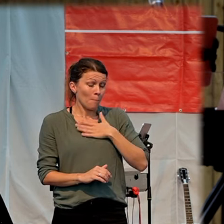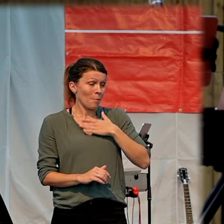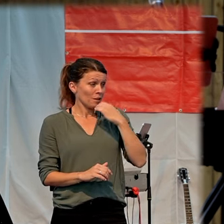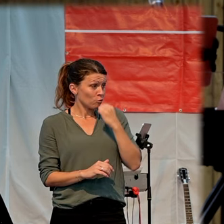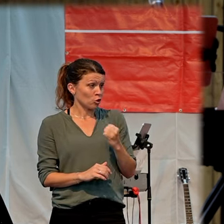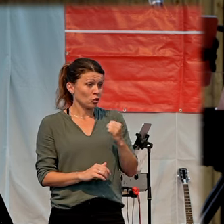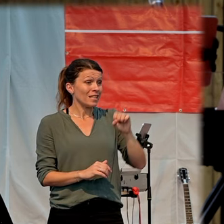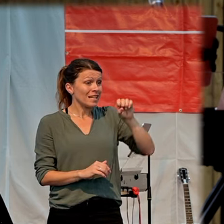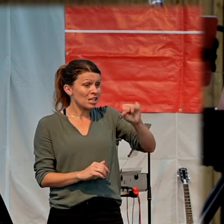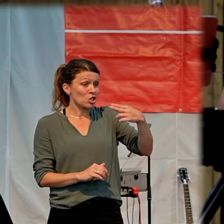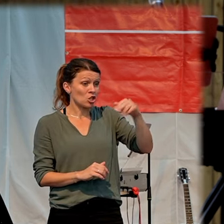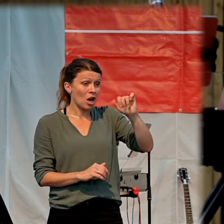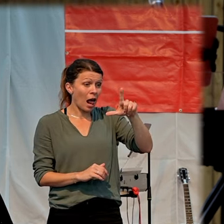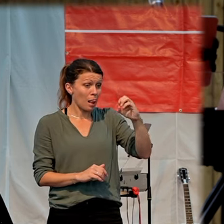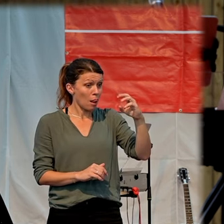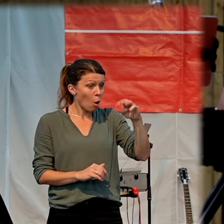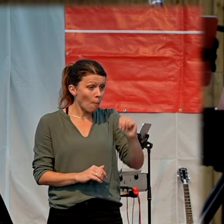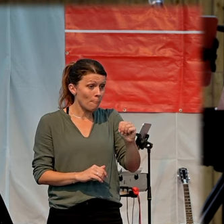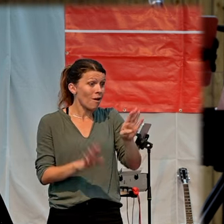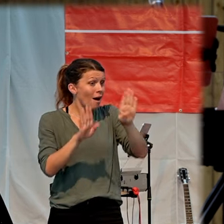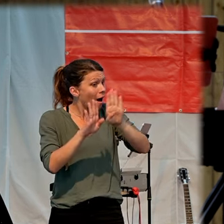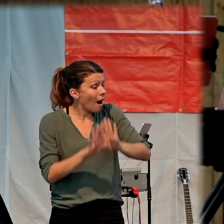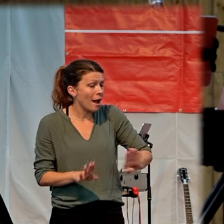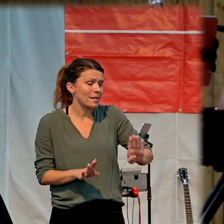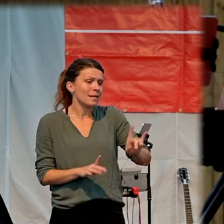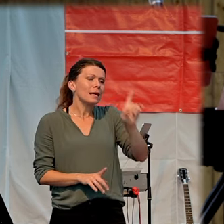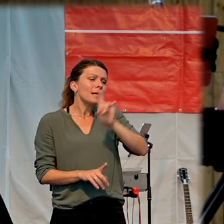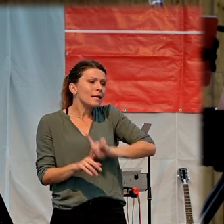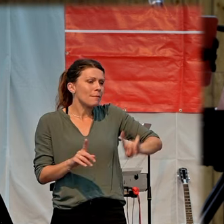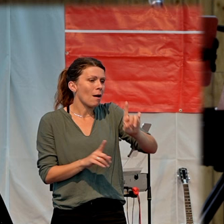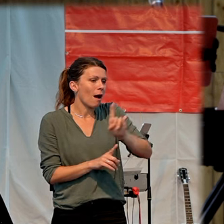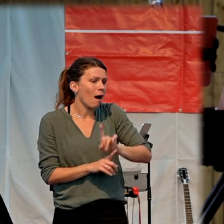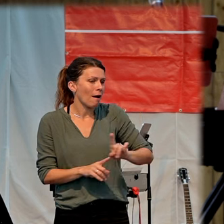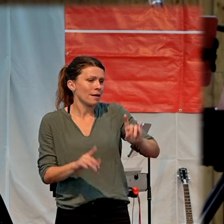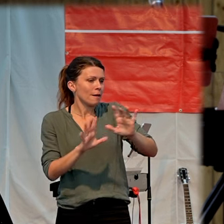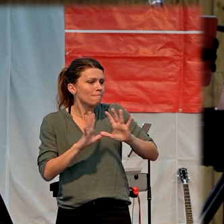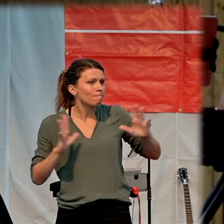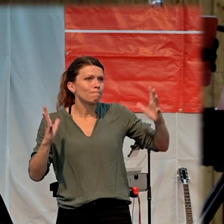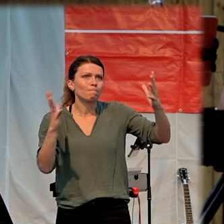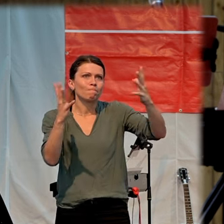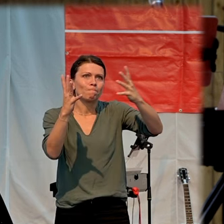Shalom und Heil hat immer eine kosmische Dimension geradezu.